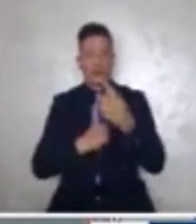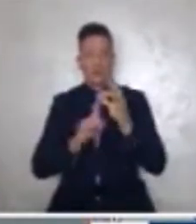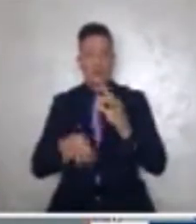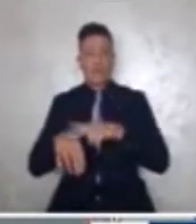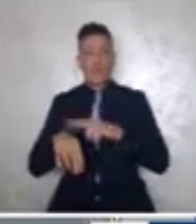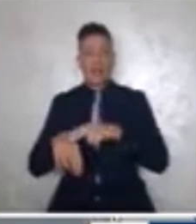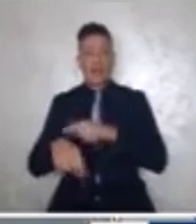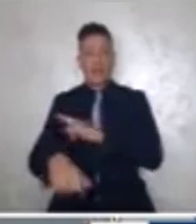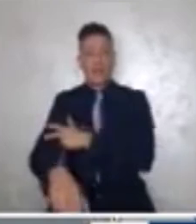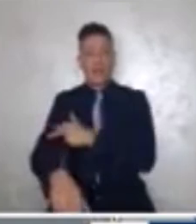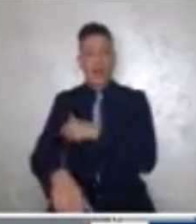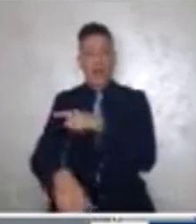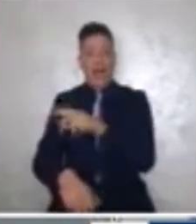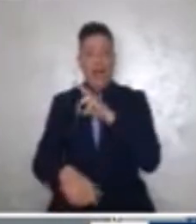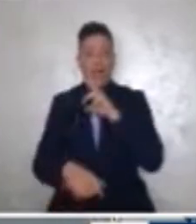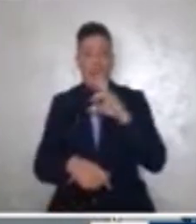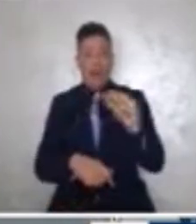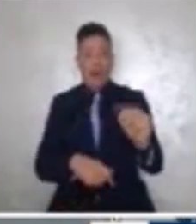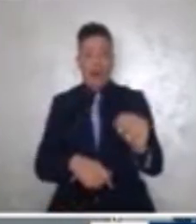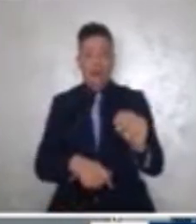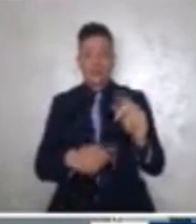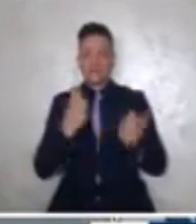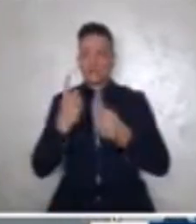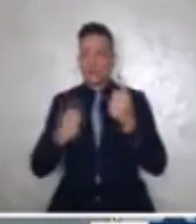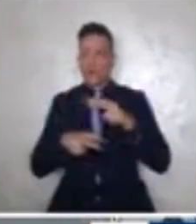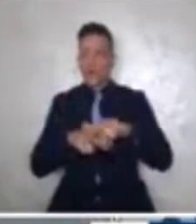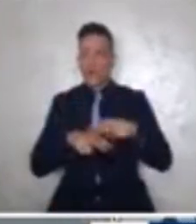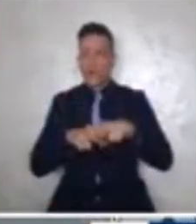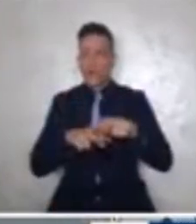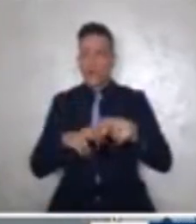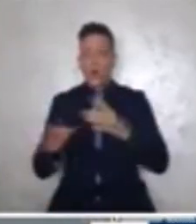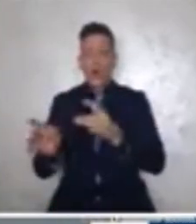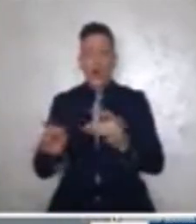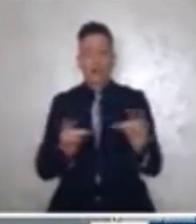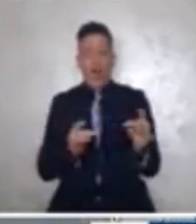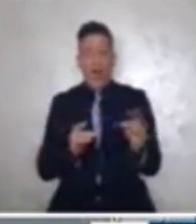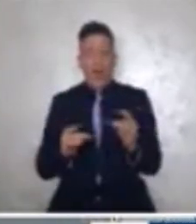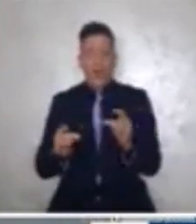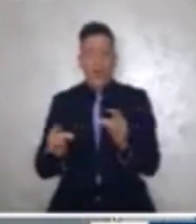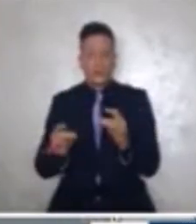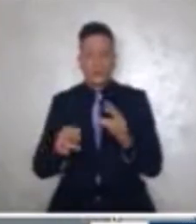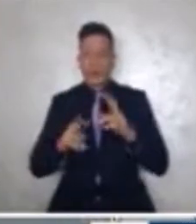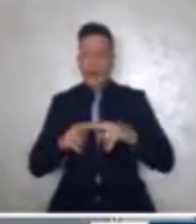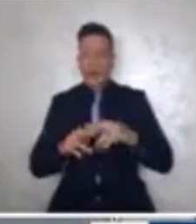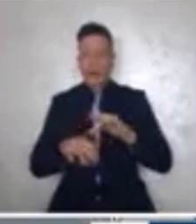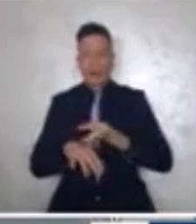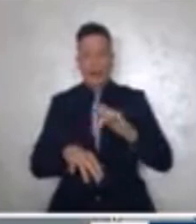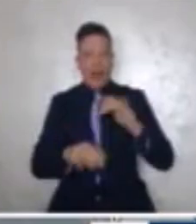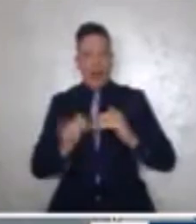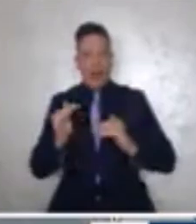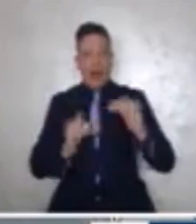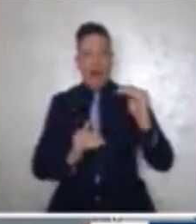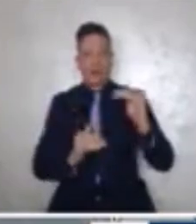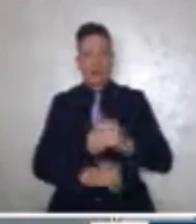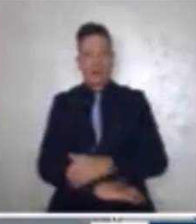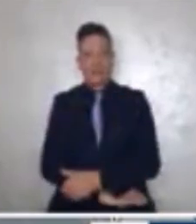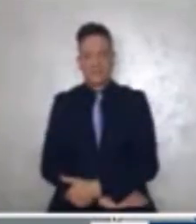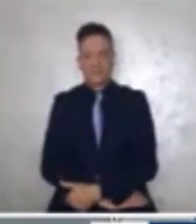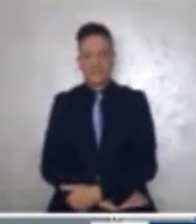la situazione dei comuni e dei contagi nel comune però intanto resta delicato come ci spiega diana fichera